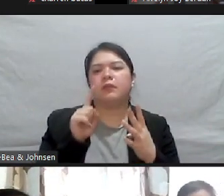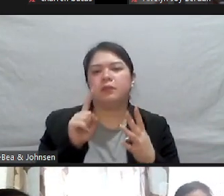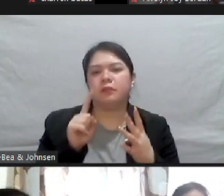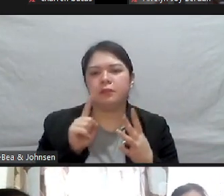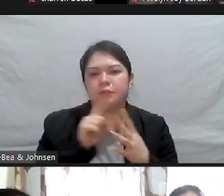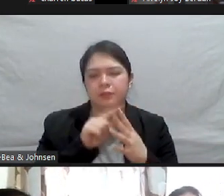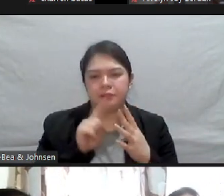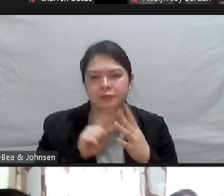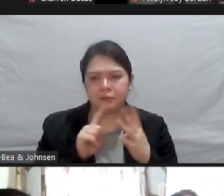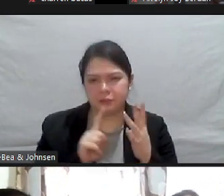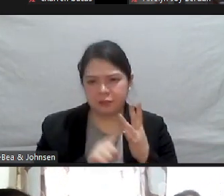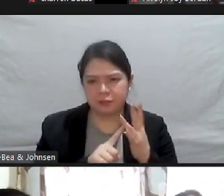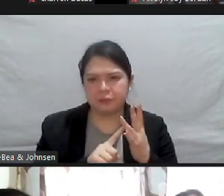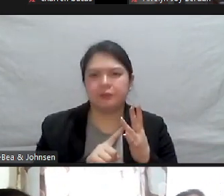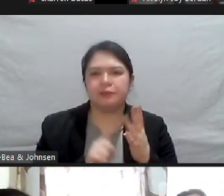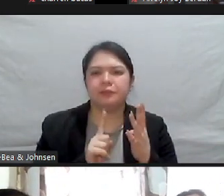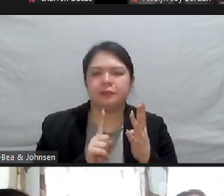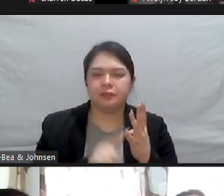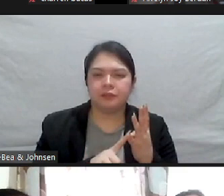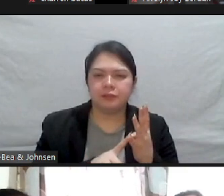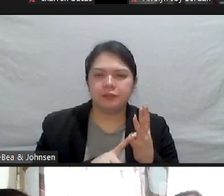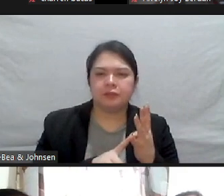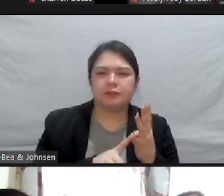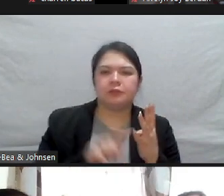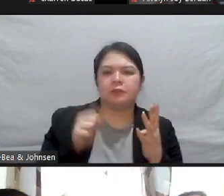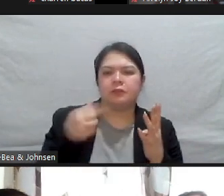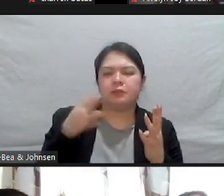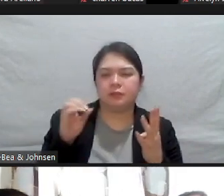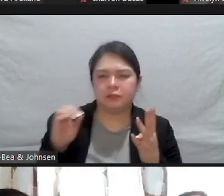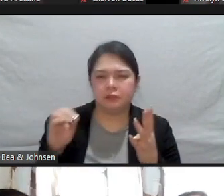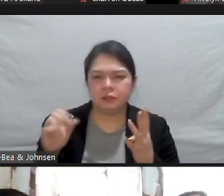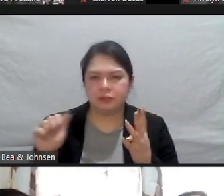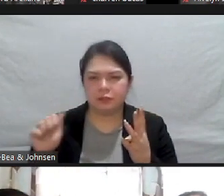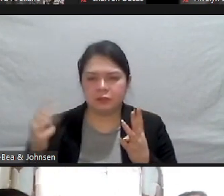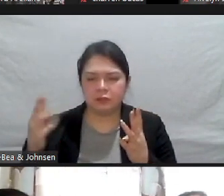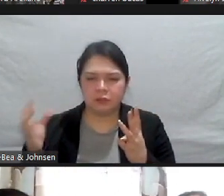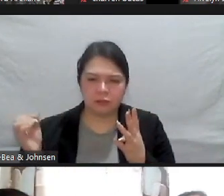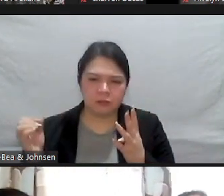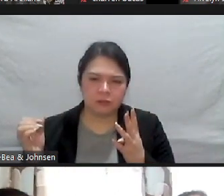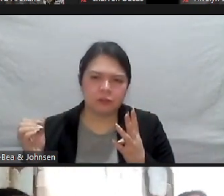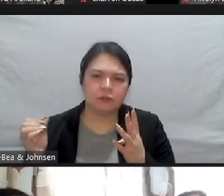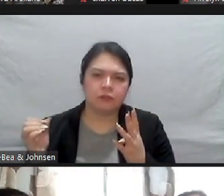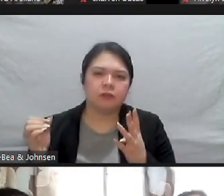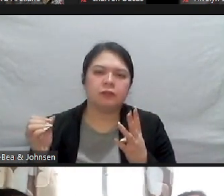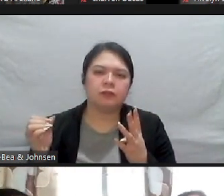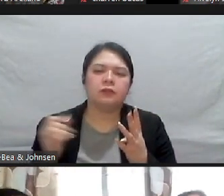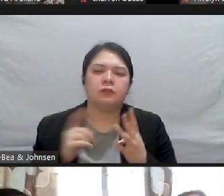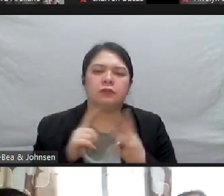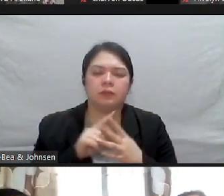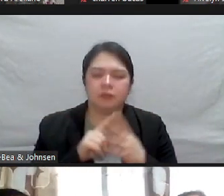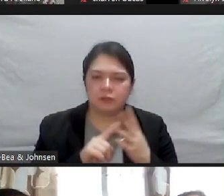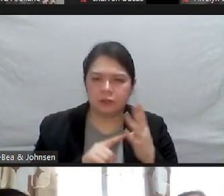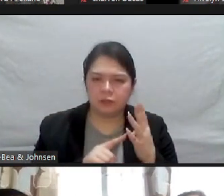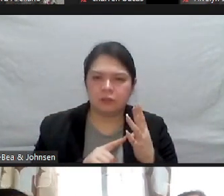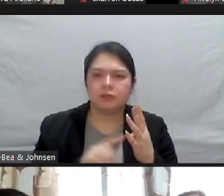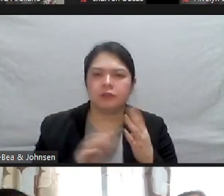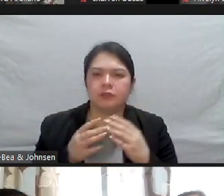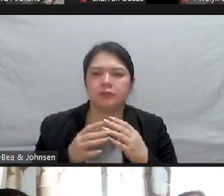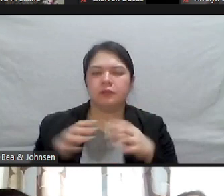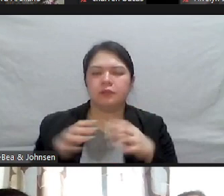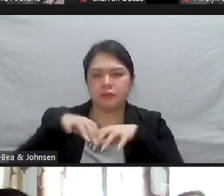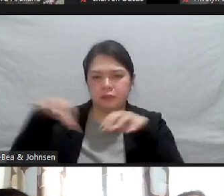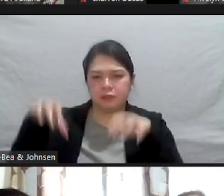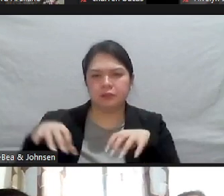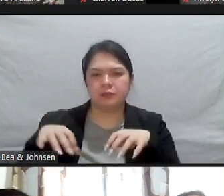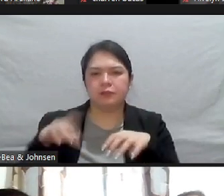Ija-Ija, Aho-Aho sa bandang Southern Leyte at Kana sa Leyte na malapit sa Cebu. Pero